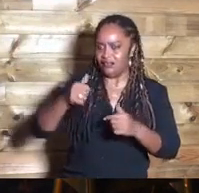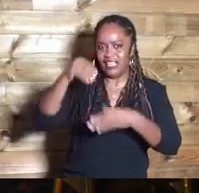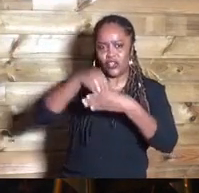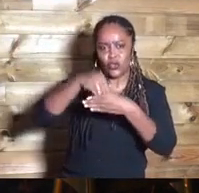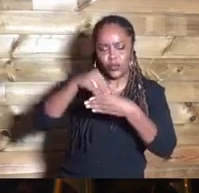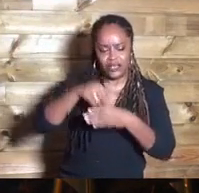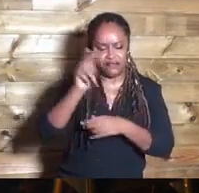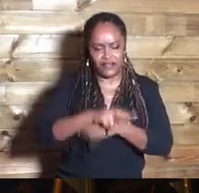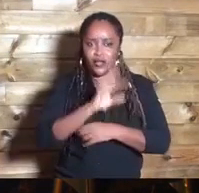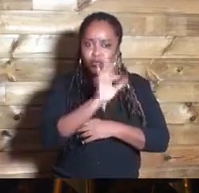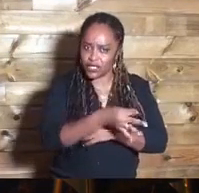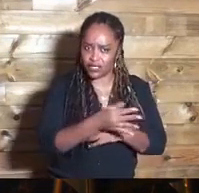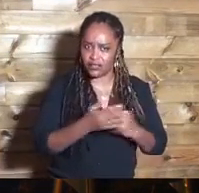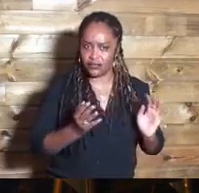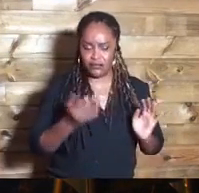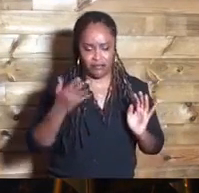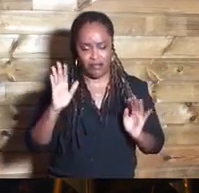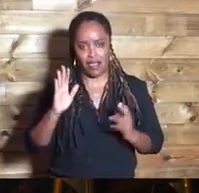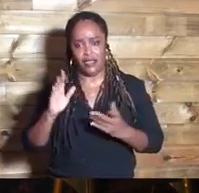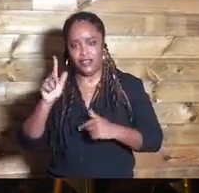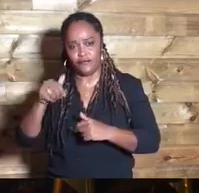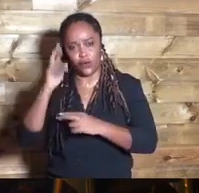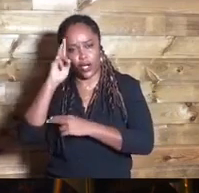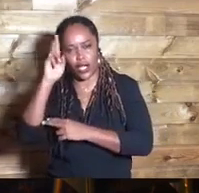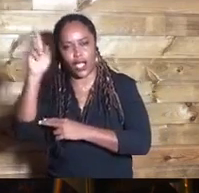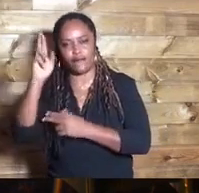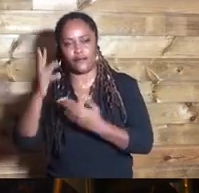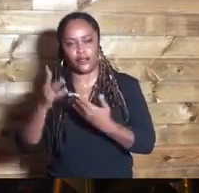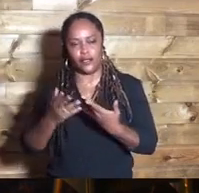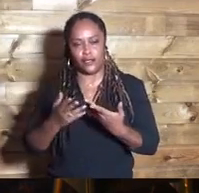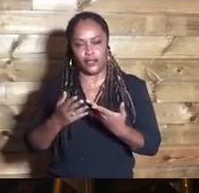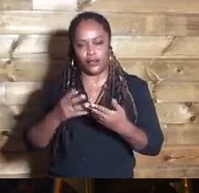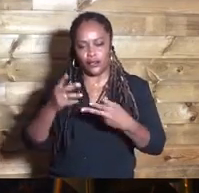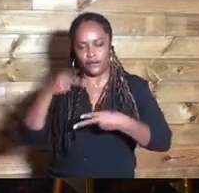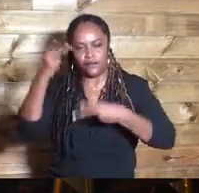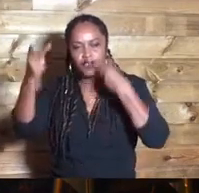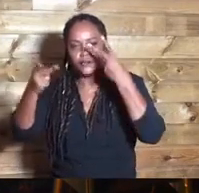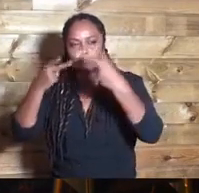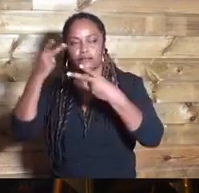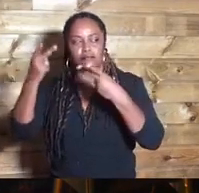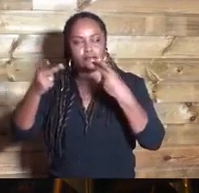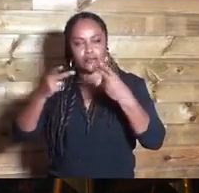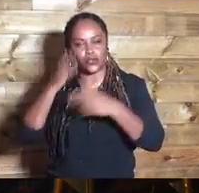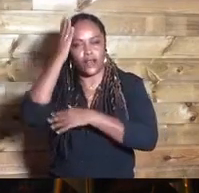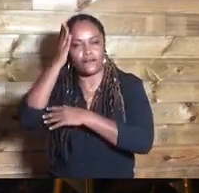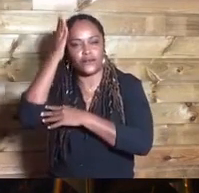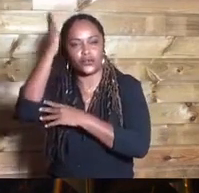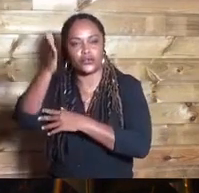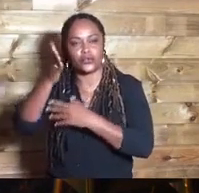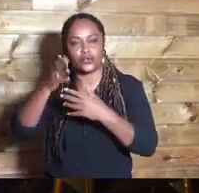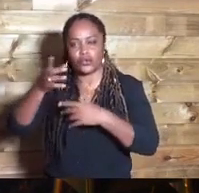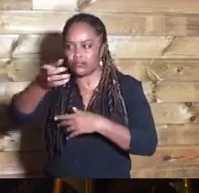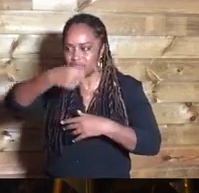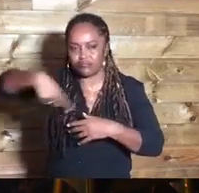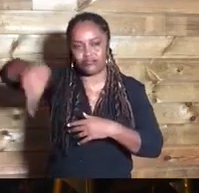économique peut être réaliste, mais si vous ne donnez pas du rêve, si vous ne donnez pas une vision de la Guadeloupe qui est celle que